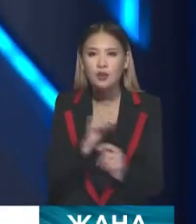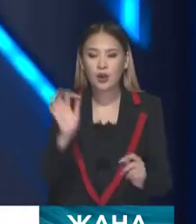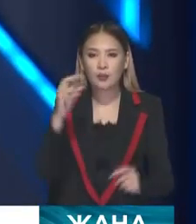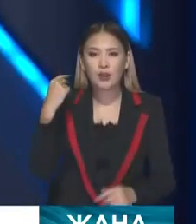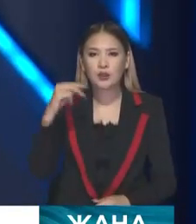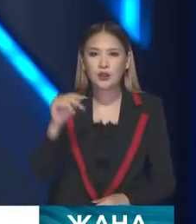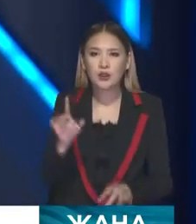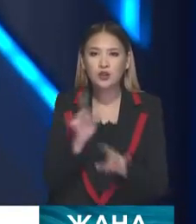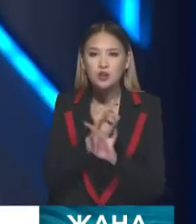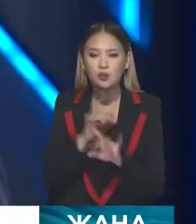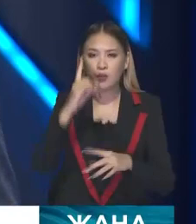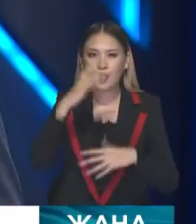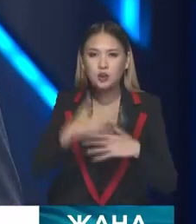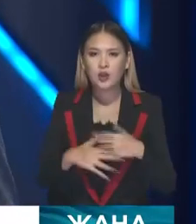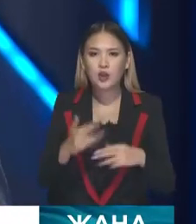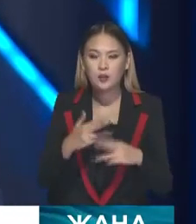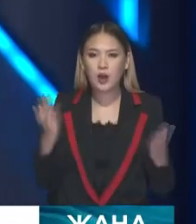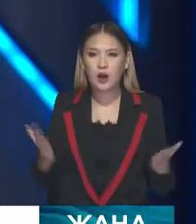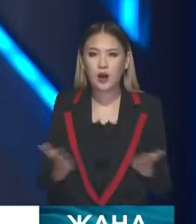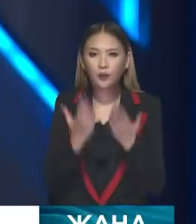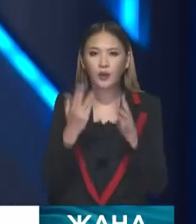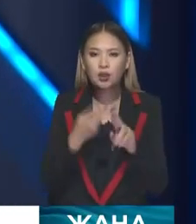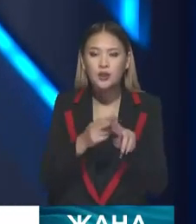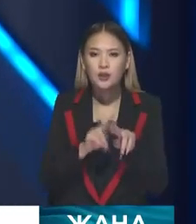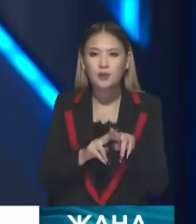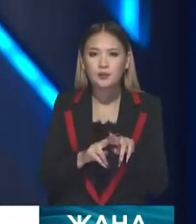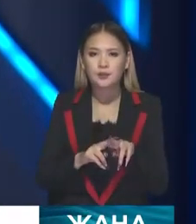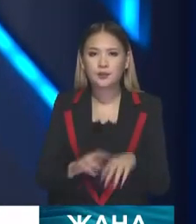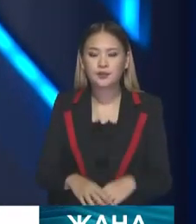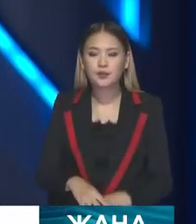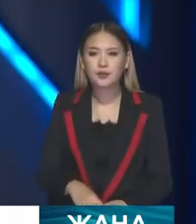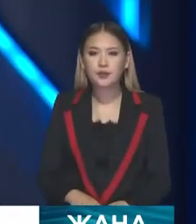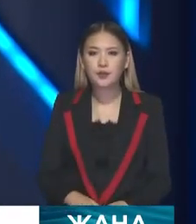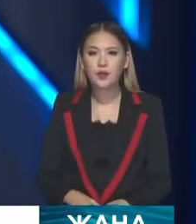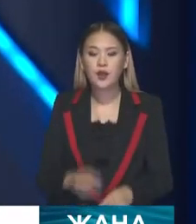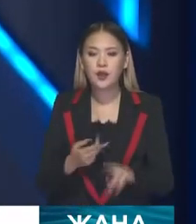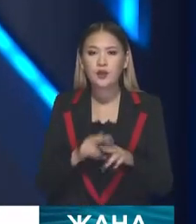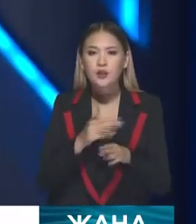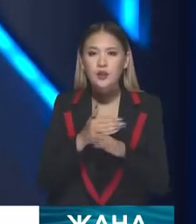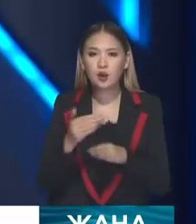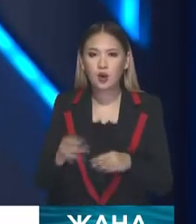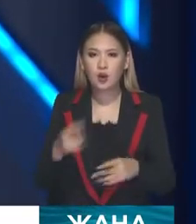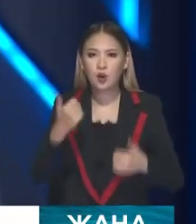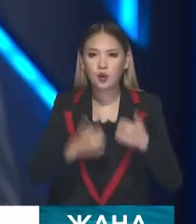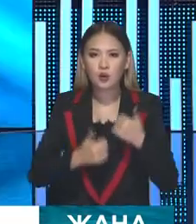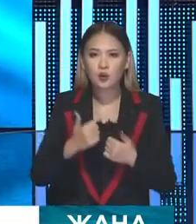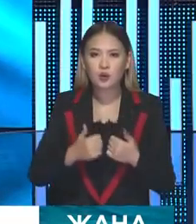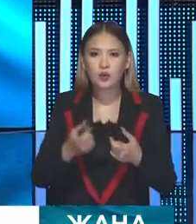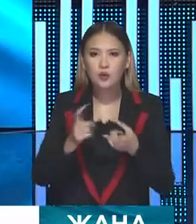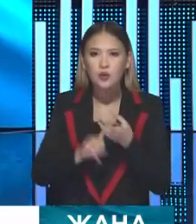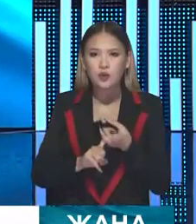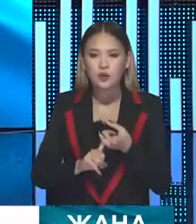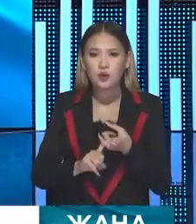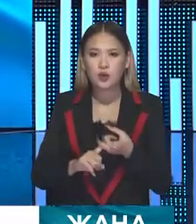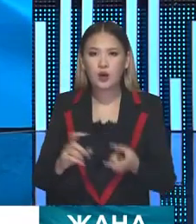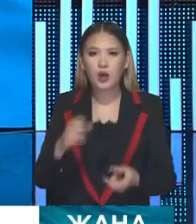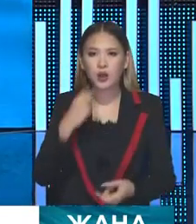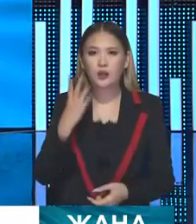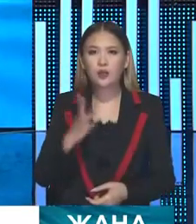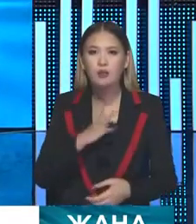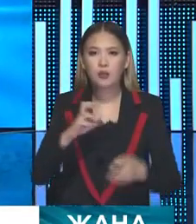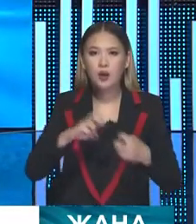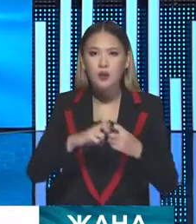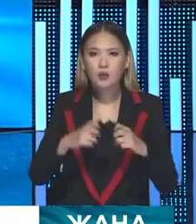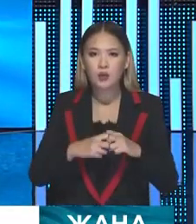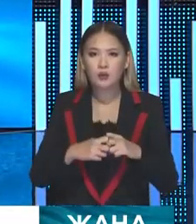Біз оны действительно қолдаймыз. Енді жолдың сапасы. Одан кейінгі мәселе конкурстық процедуралар. Қазіргі уақытта конкурсты өткізген кезде бізде проблема